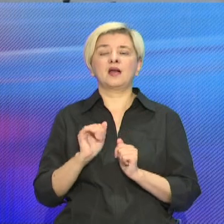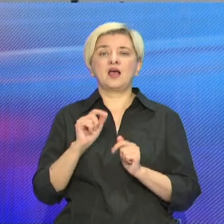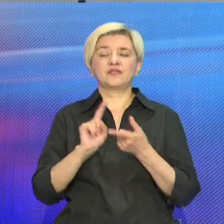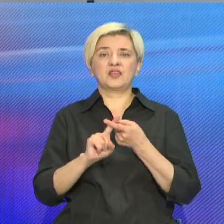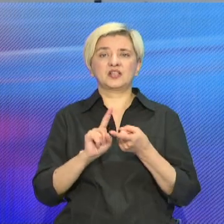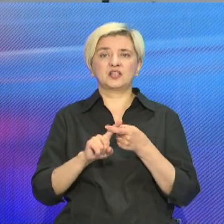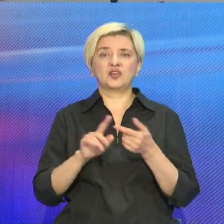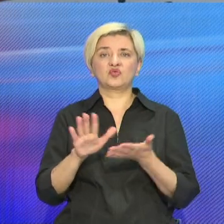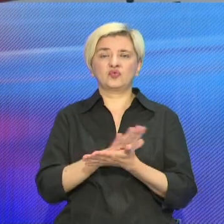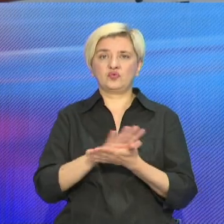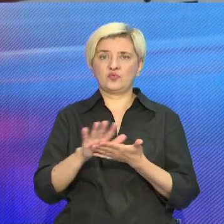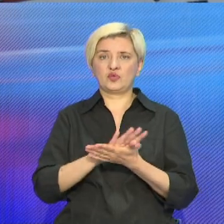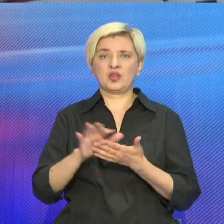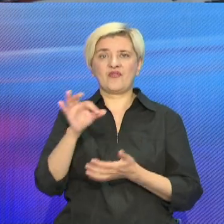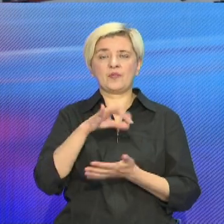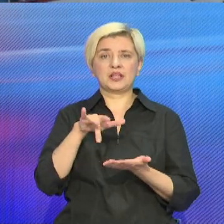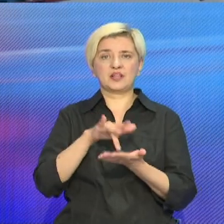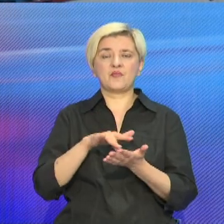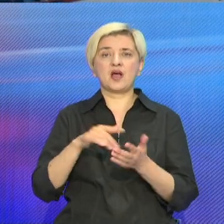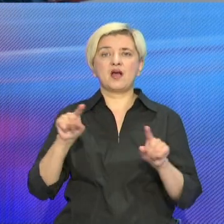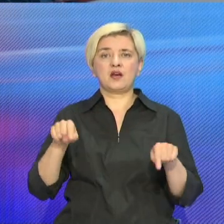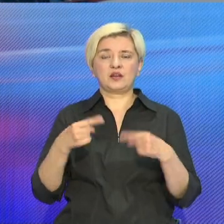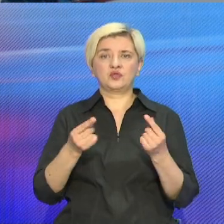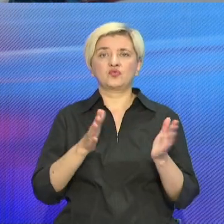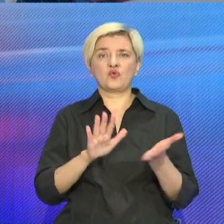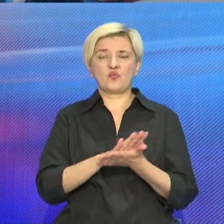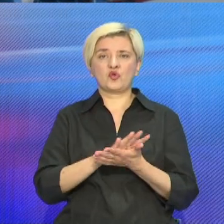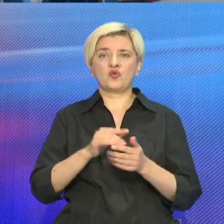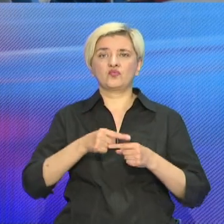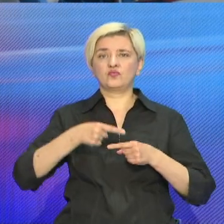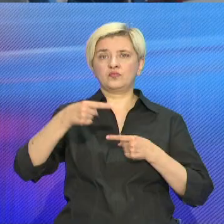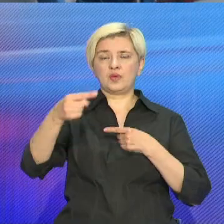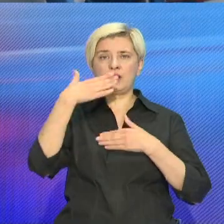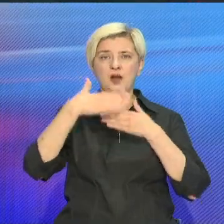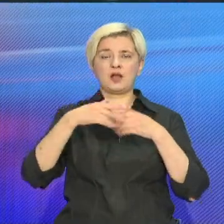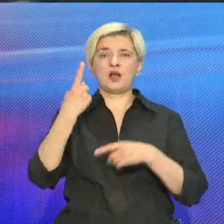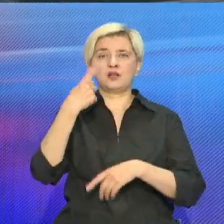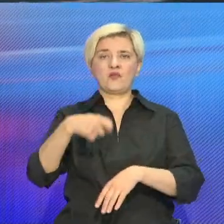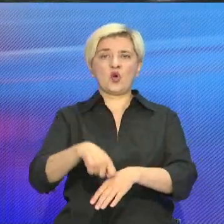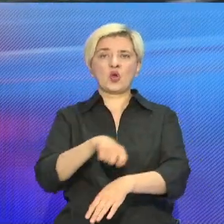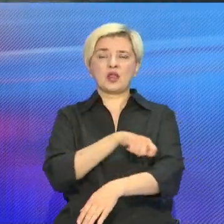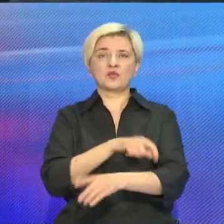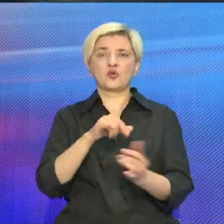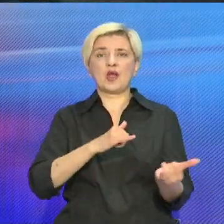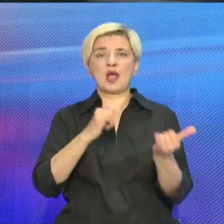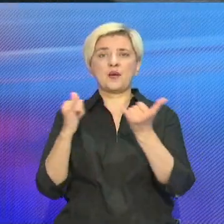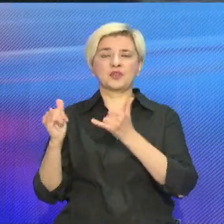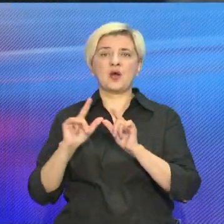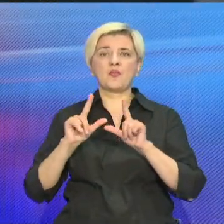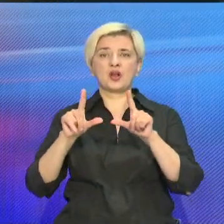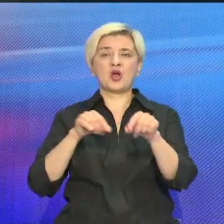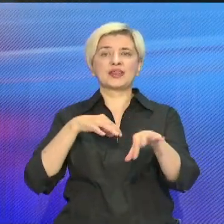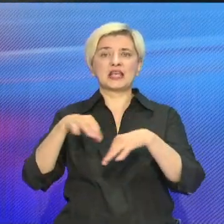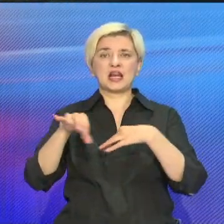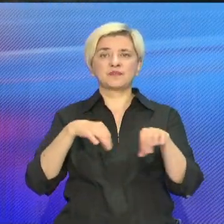центре, плануется навести парадок на отлеглости каля километра, каб забеспечить безопасное прохожение транспортных и пассажирских суднов